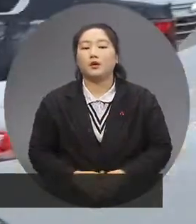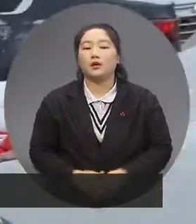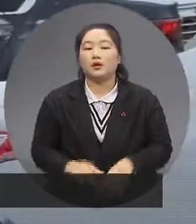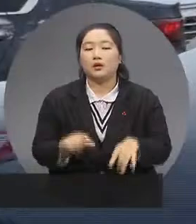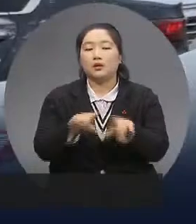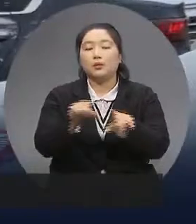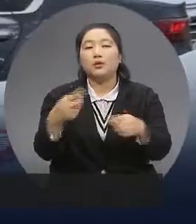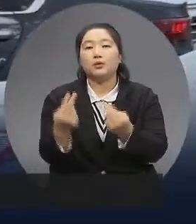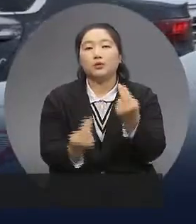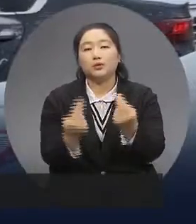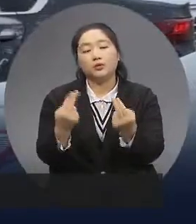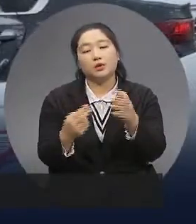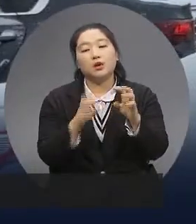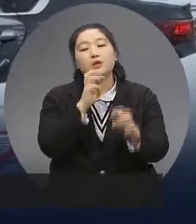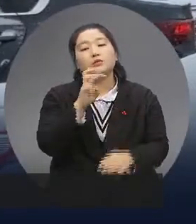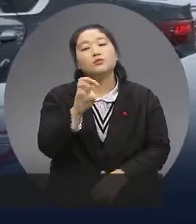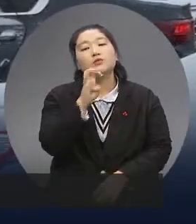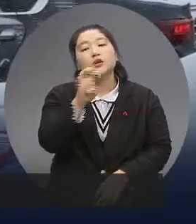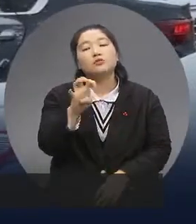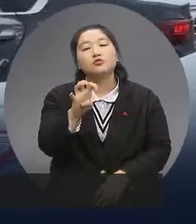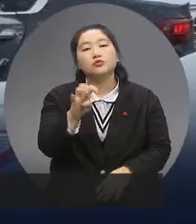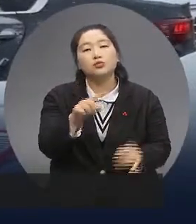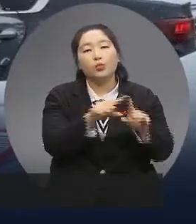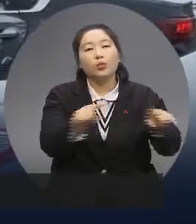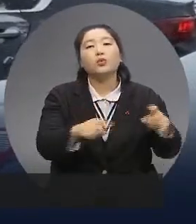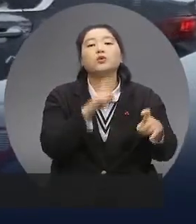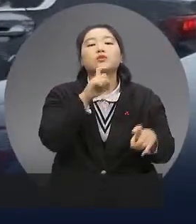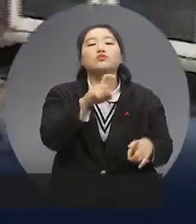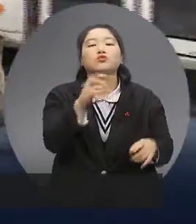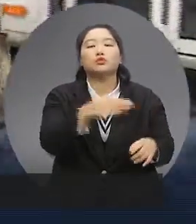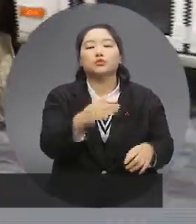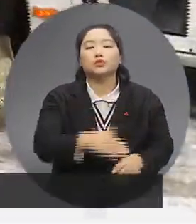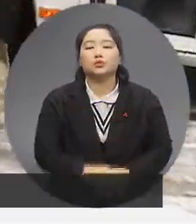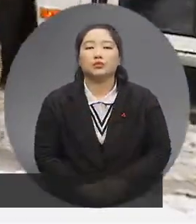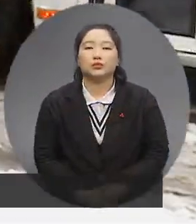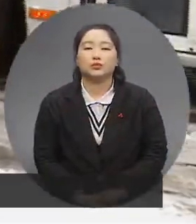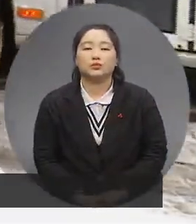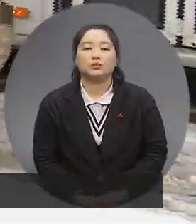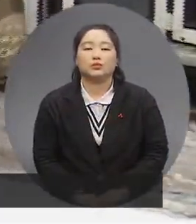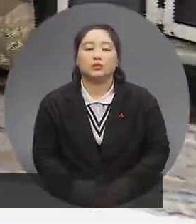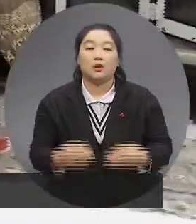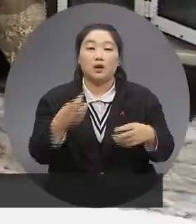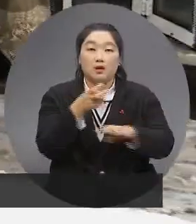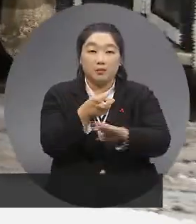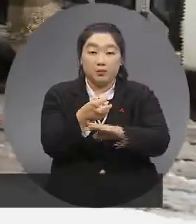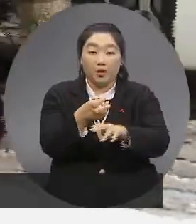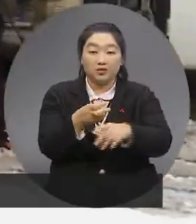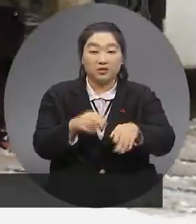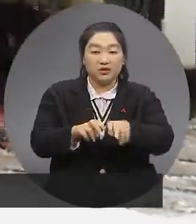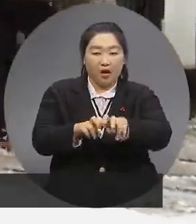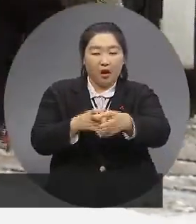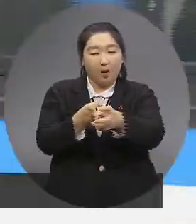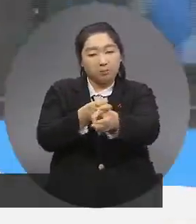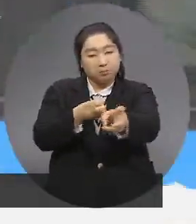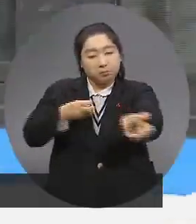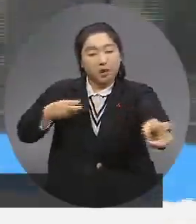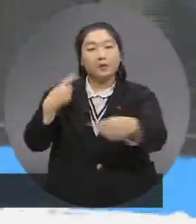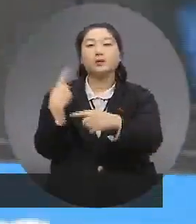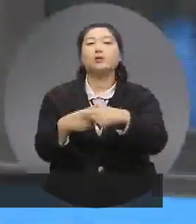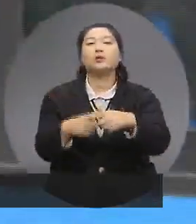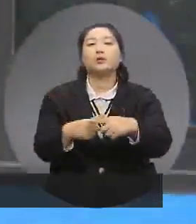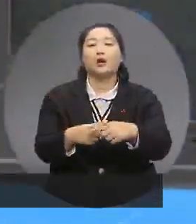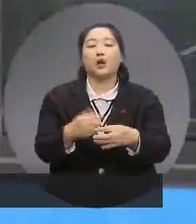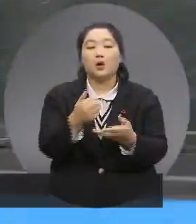평소보다 한 3, 40분? 보통 10분 이내죠. 대중교통도 밀리기는 마찬가지. 승객들은